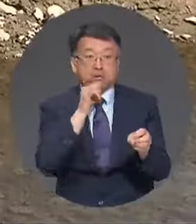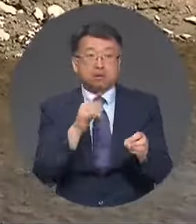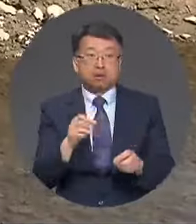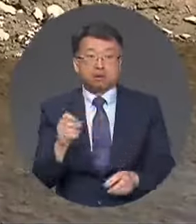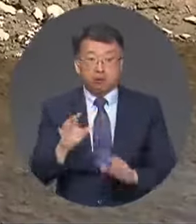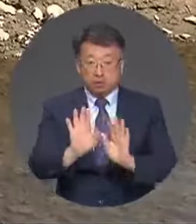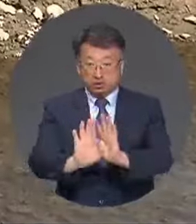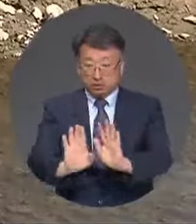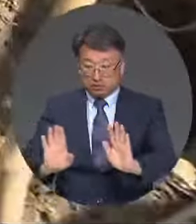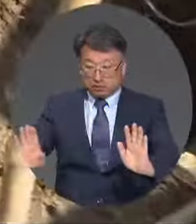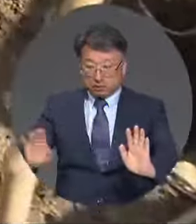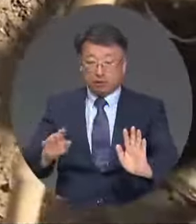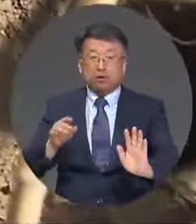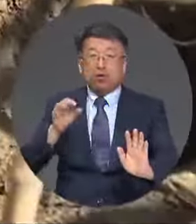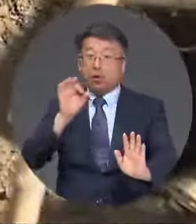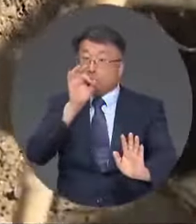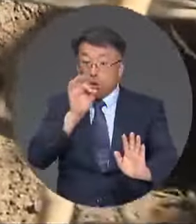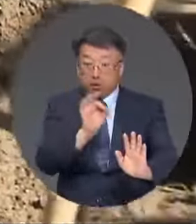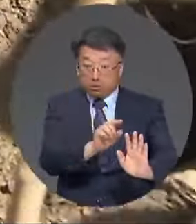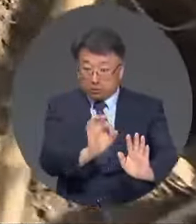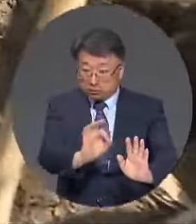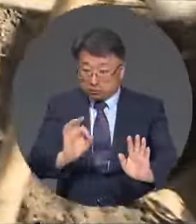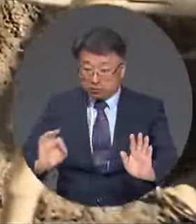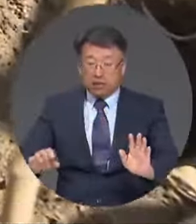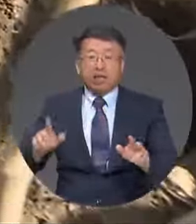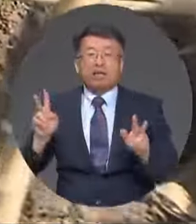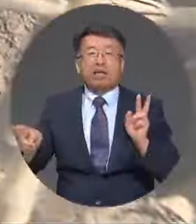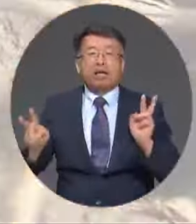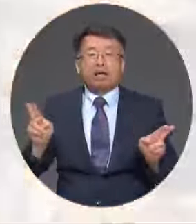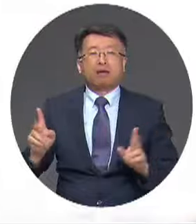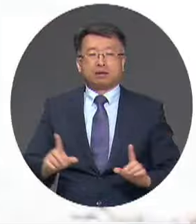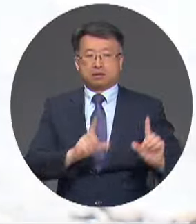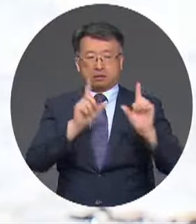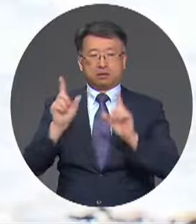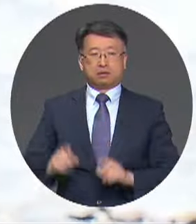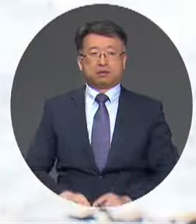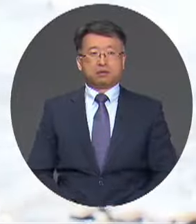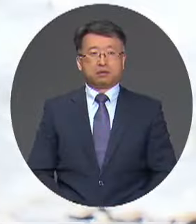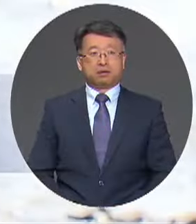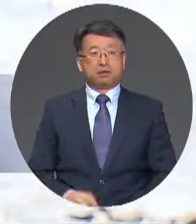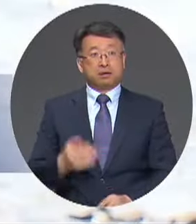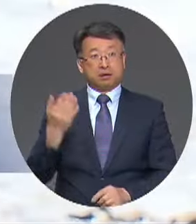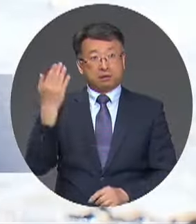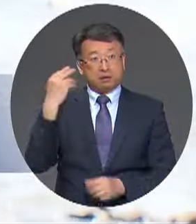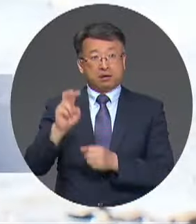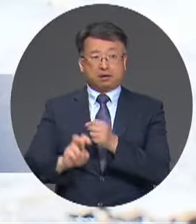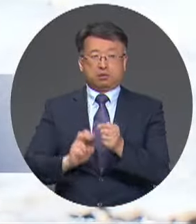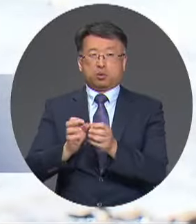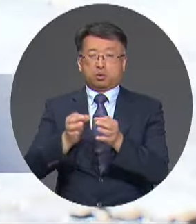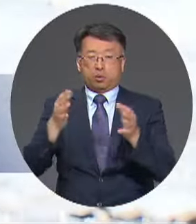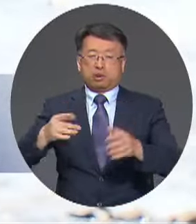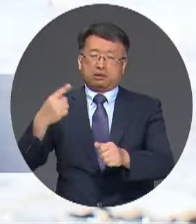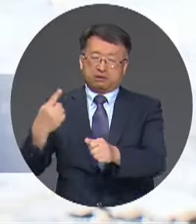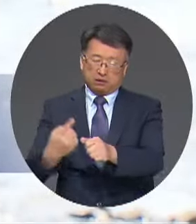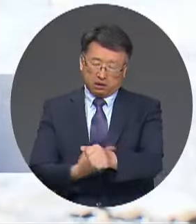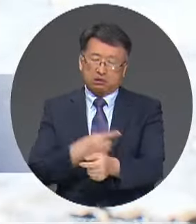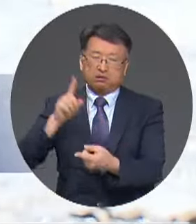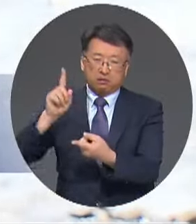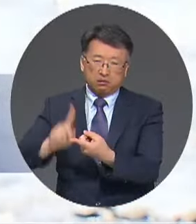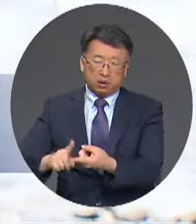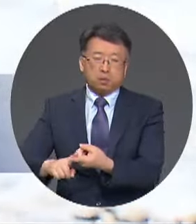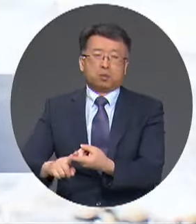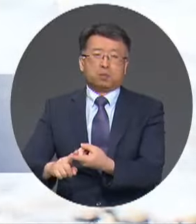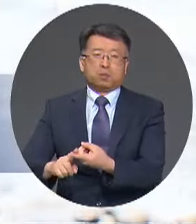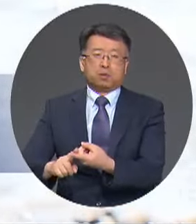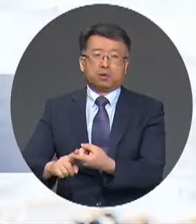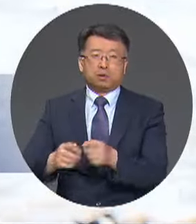구멍들은 말똥개를 비롯한 다양한 개들의 서식처입니다. 한 20년 동안은 이 자연에